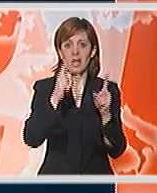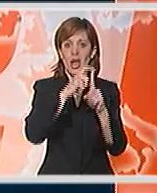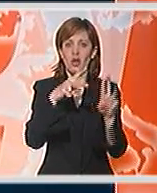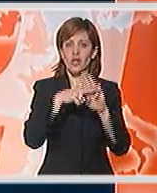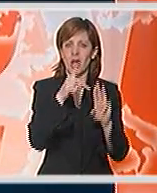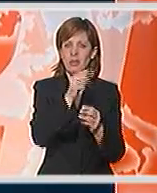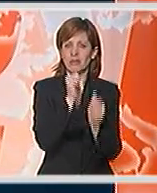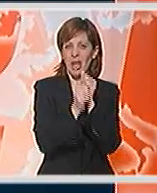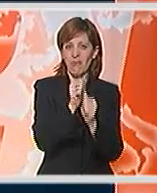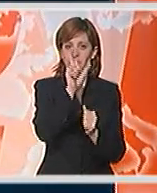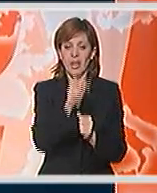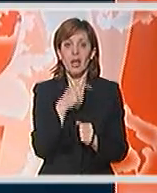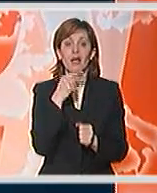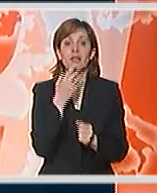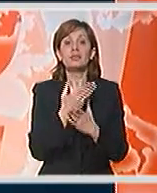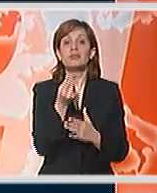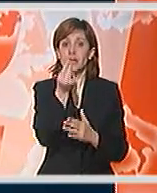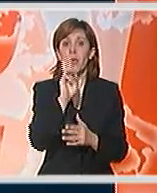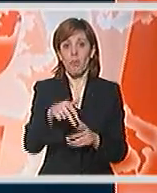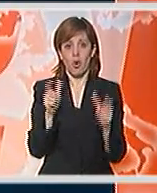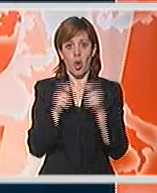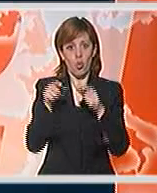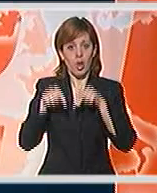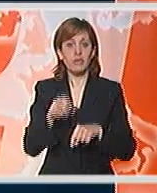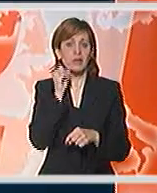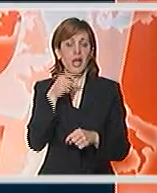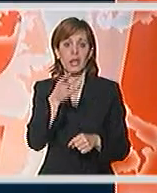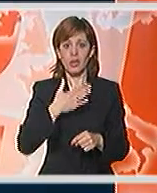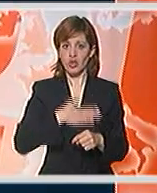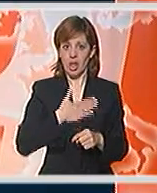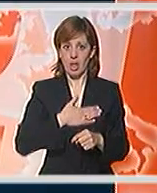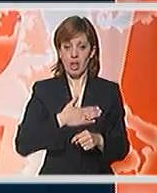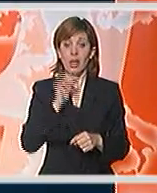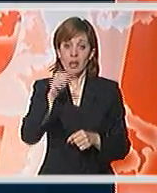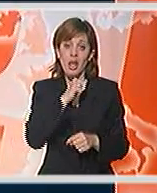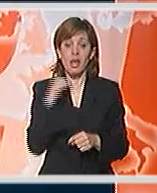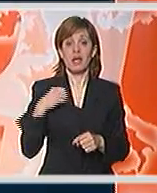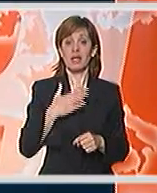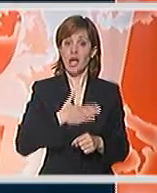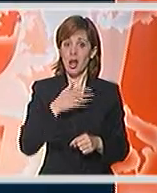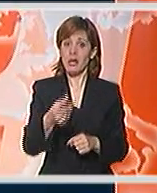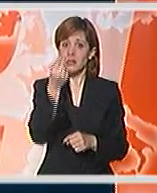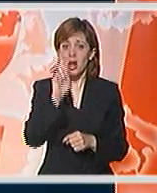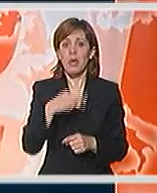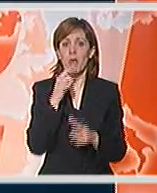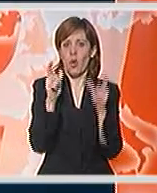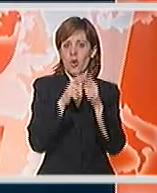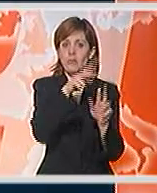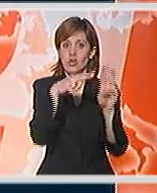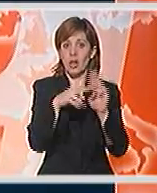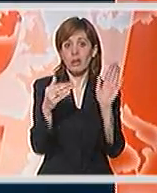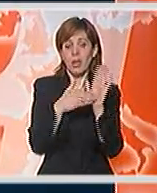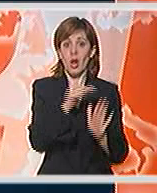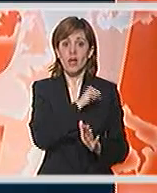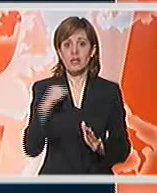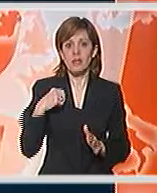Šarića, navodeći da je Srbija mogla da ga uhapsi da je to želela. Da je htela, Srbija bi imala Šarića. Trebalo je samo